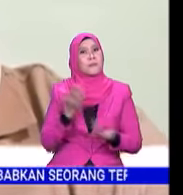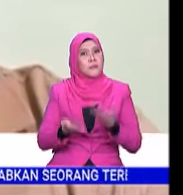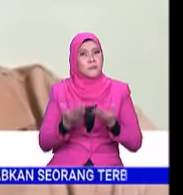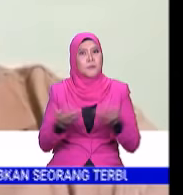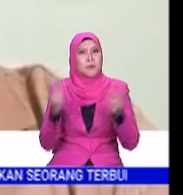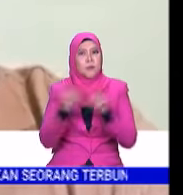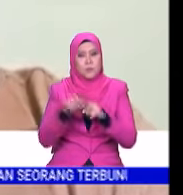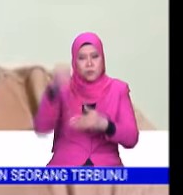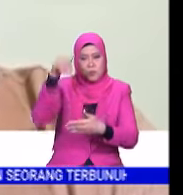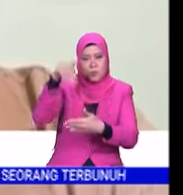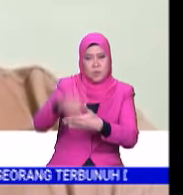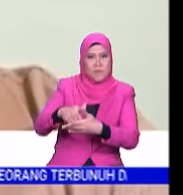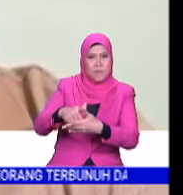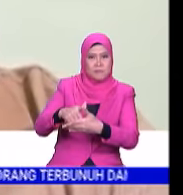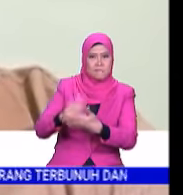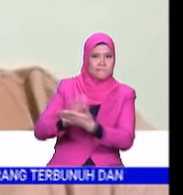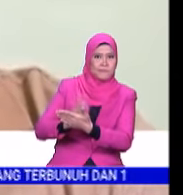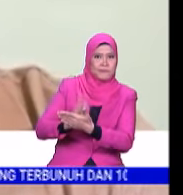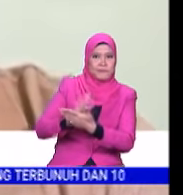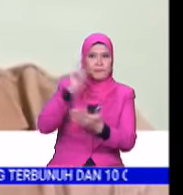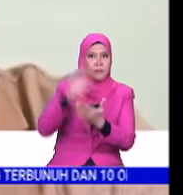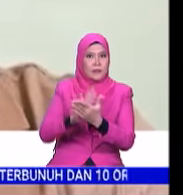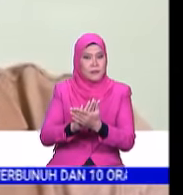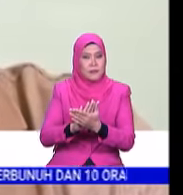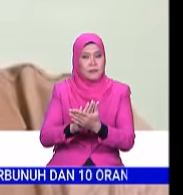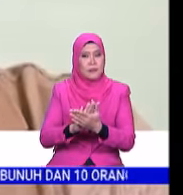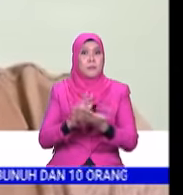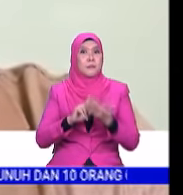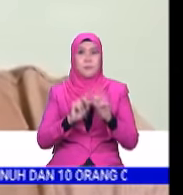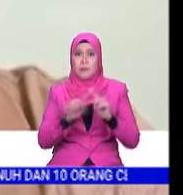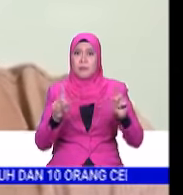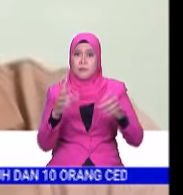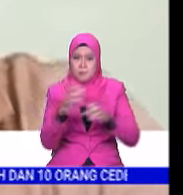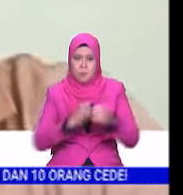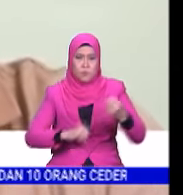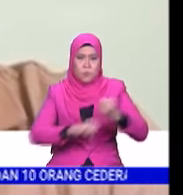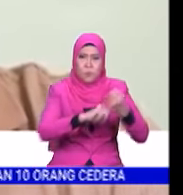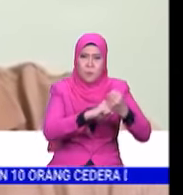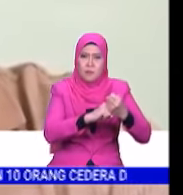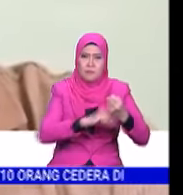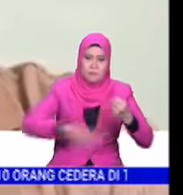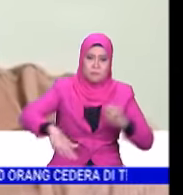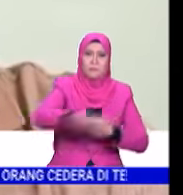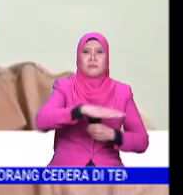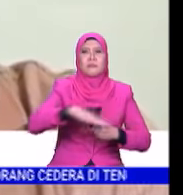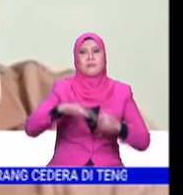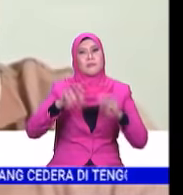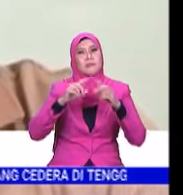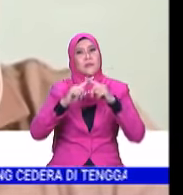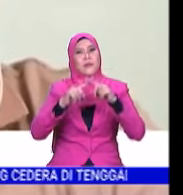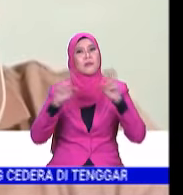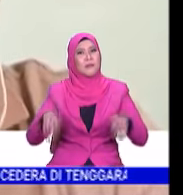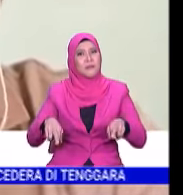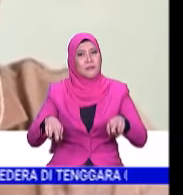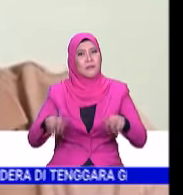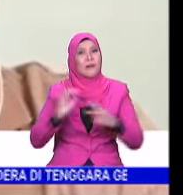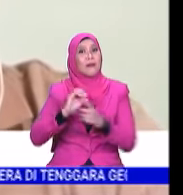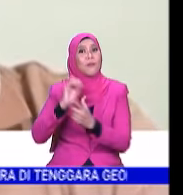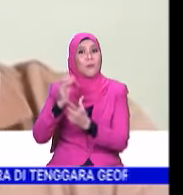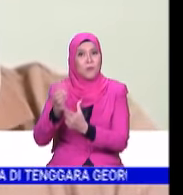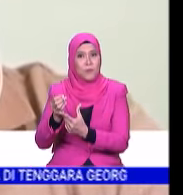satu undi tidak caya yang dibentangkan Dewan Rakyat dan dapat sokongan majoriti ahli Dewan Rakyat.